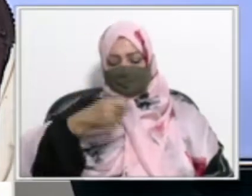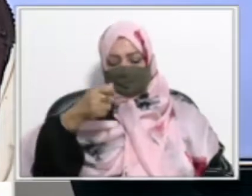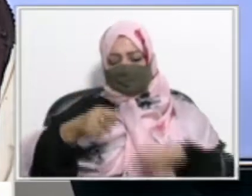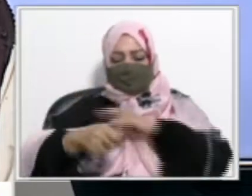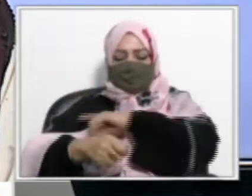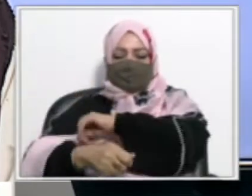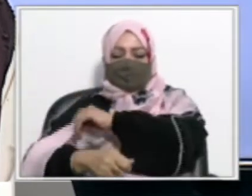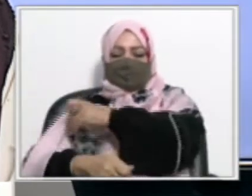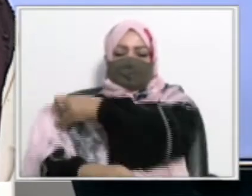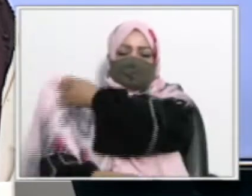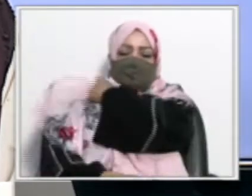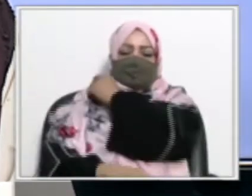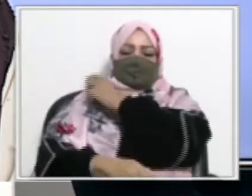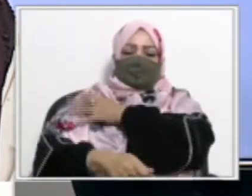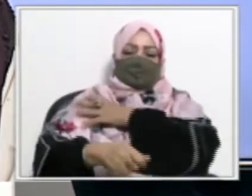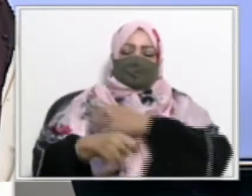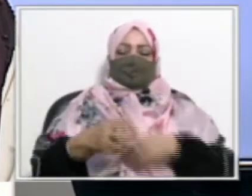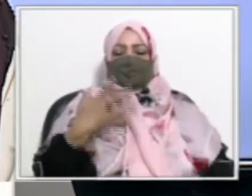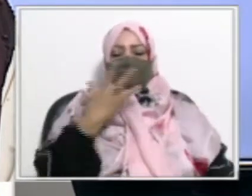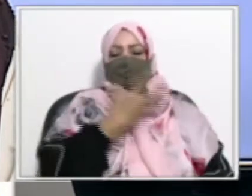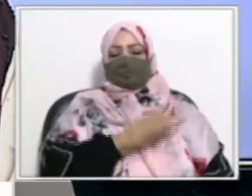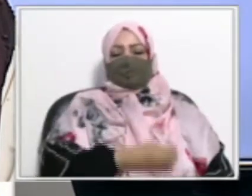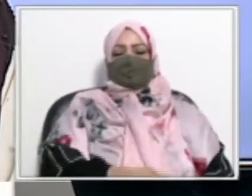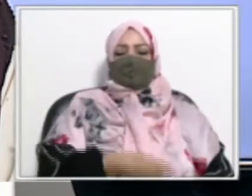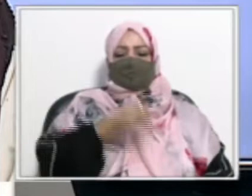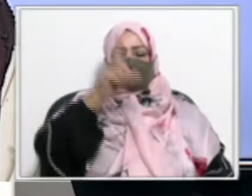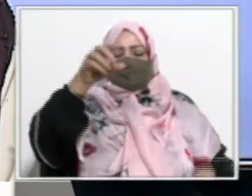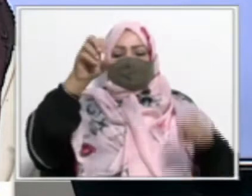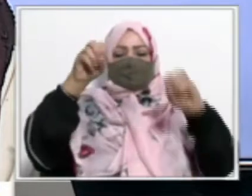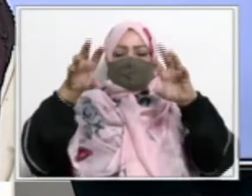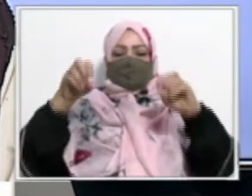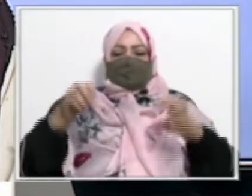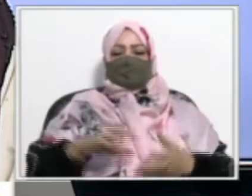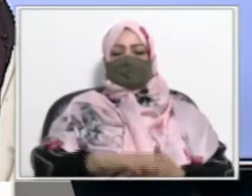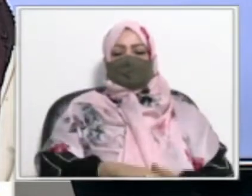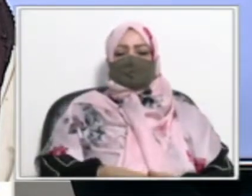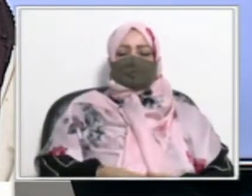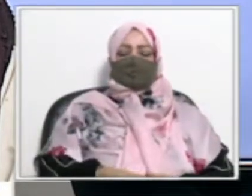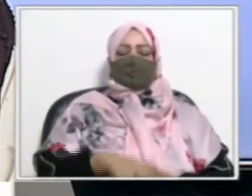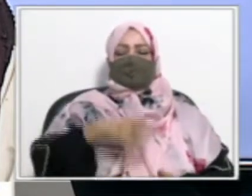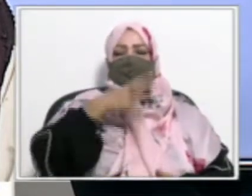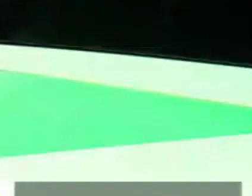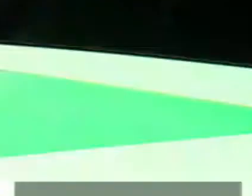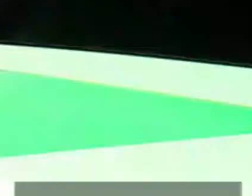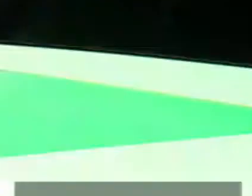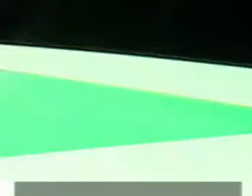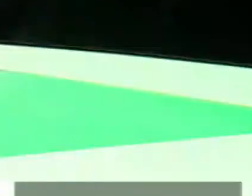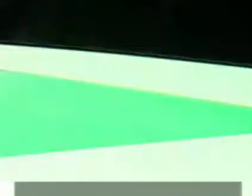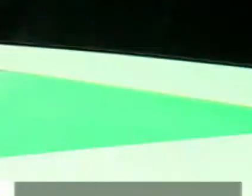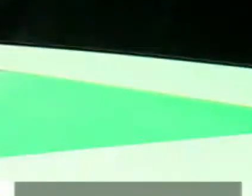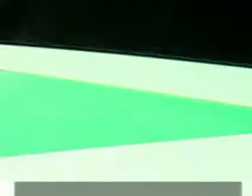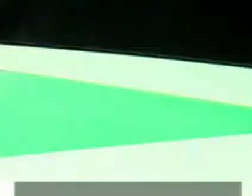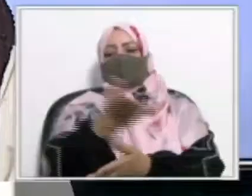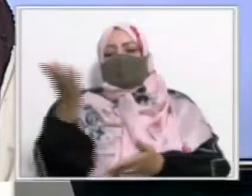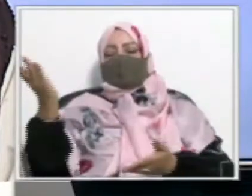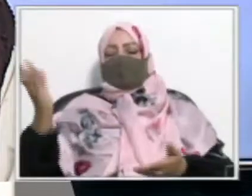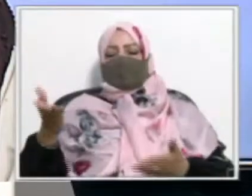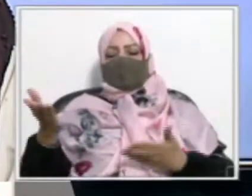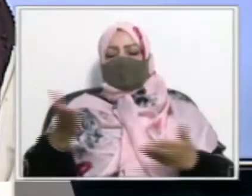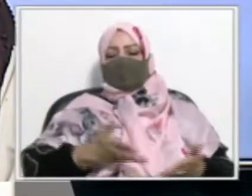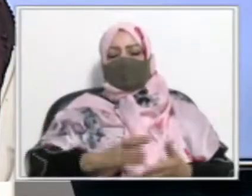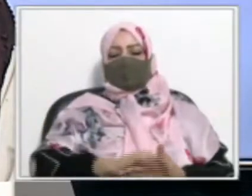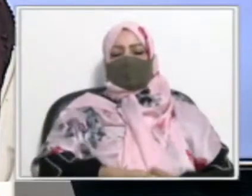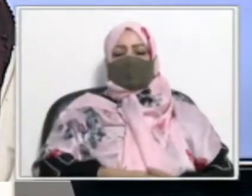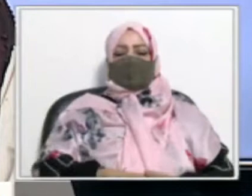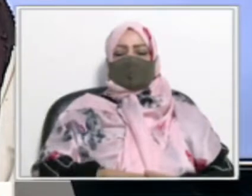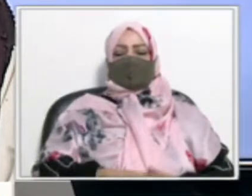فيك، تفضلوا. يومك مبارك يا قناة التناصح، يا موظفين القناة. الله يحفظك ويبارك فيك، تفضل. يومك